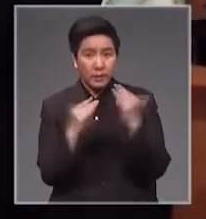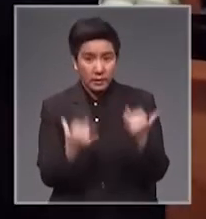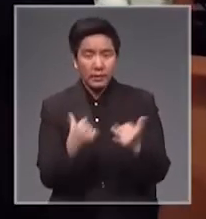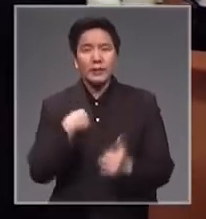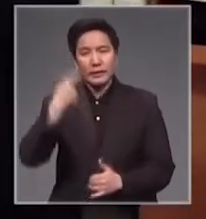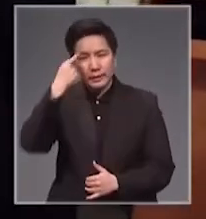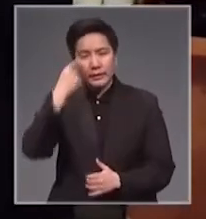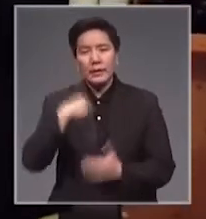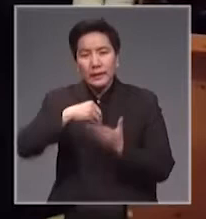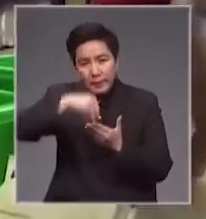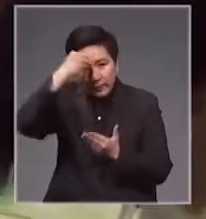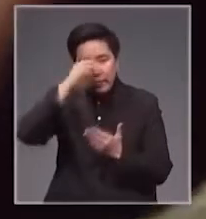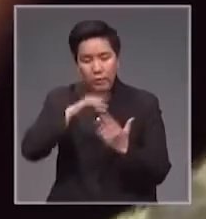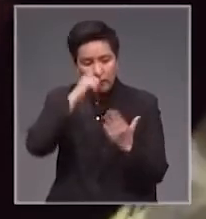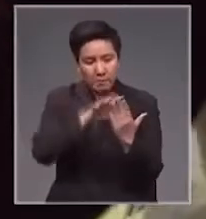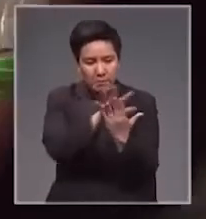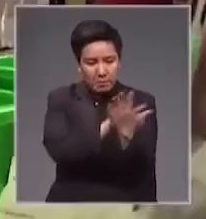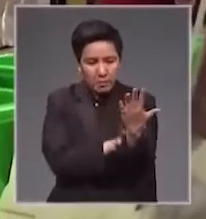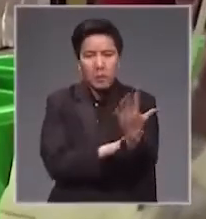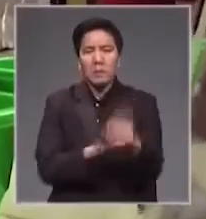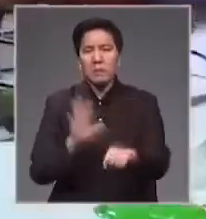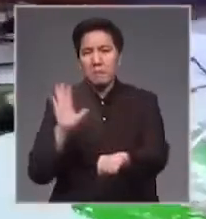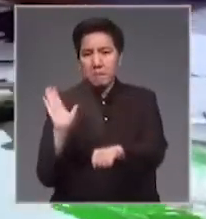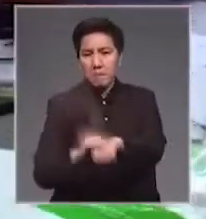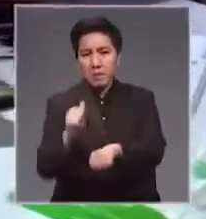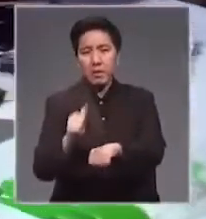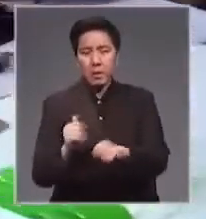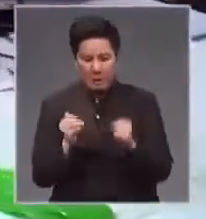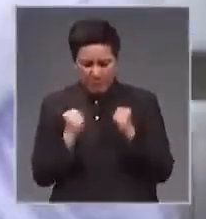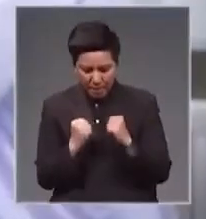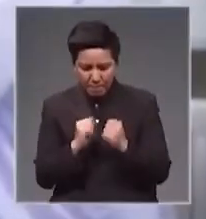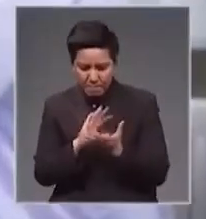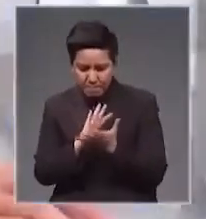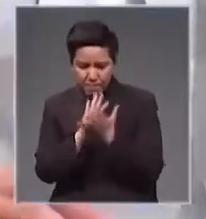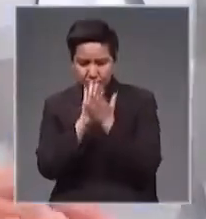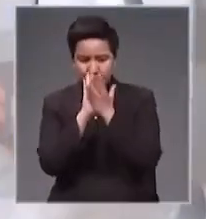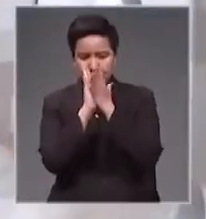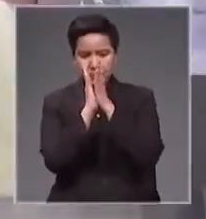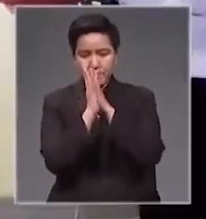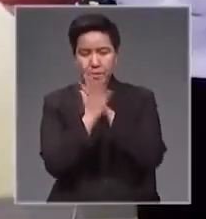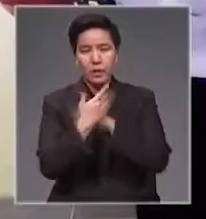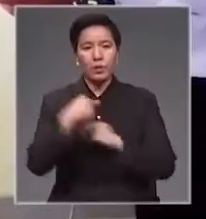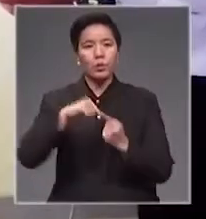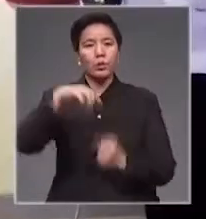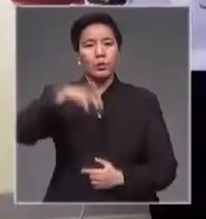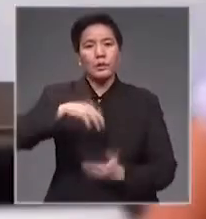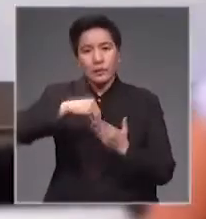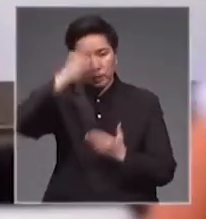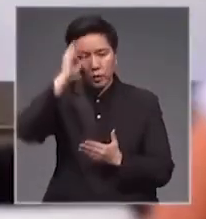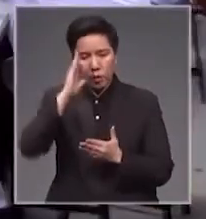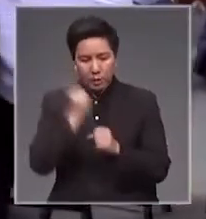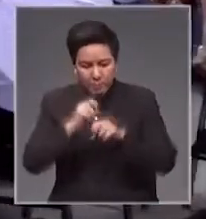ในประเทศมีความสามารถและกำลังปรับตัวปรับเปลี่ยนบทบาทของสถาบันการศึกษาไปสู่การวิจัยและพัฒนาม